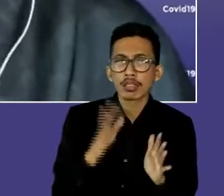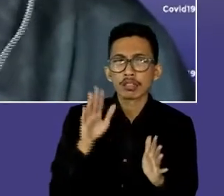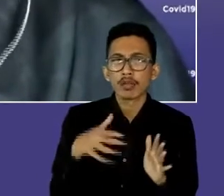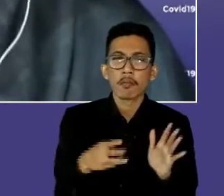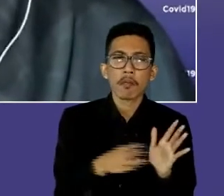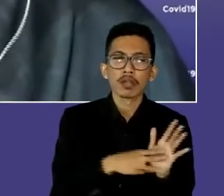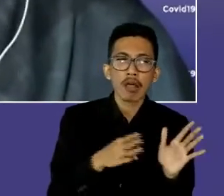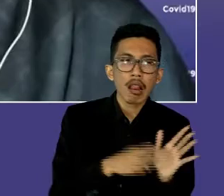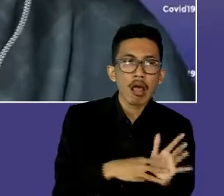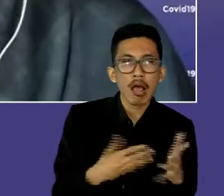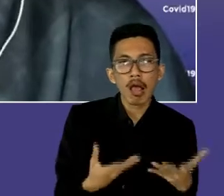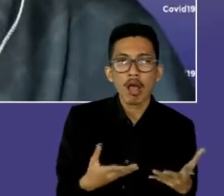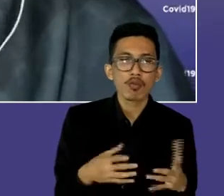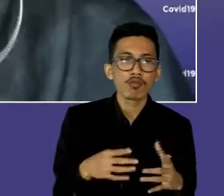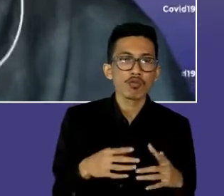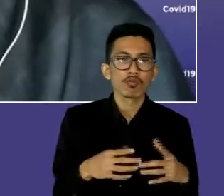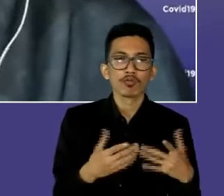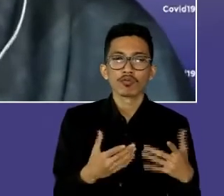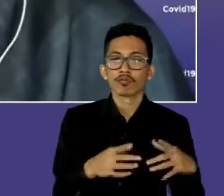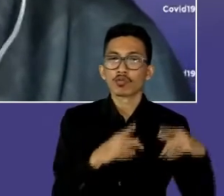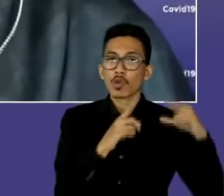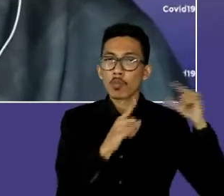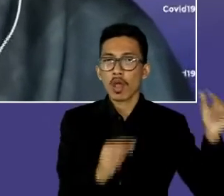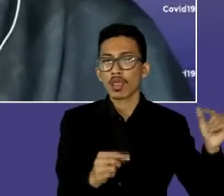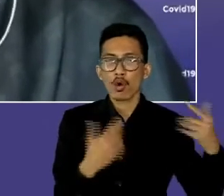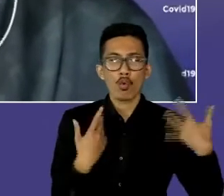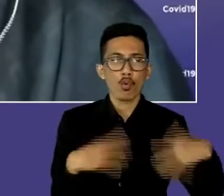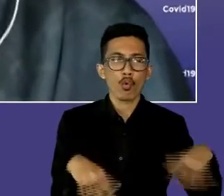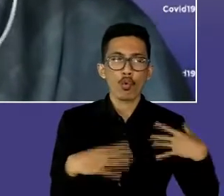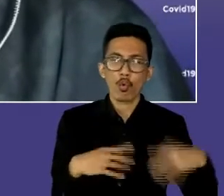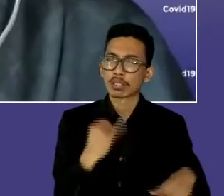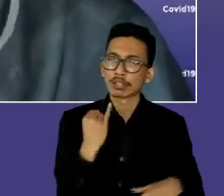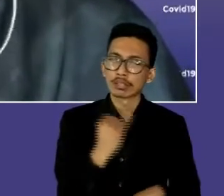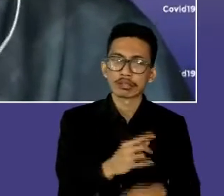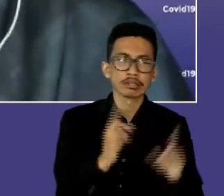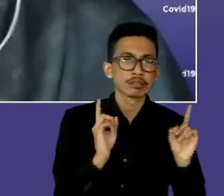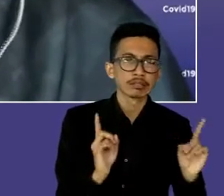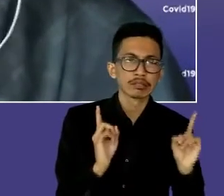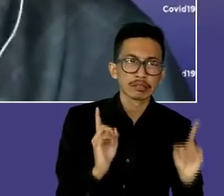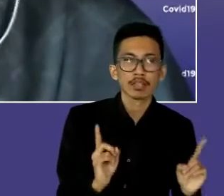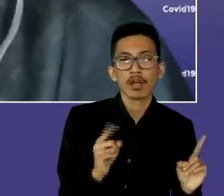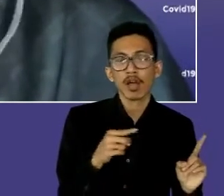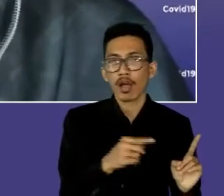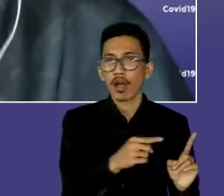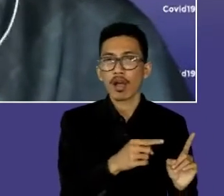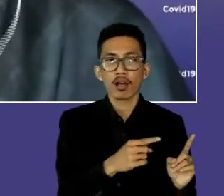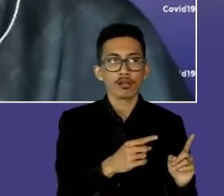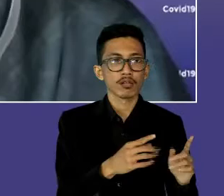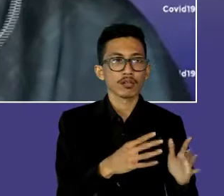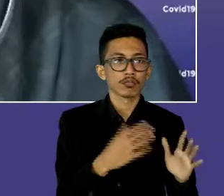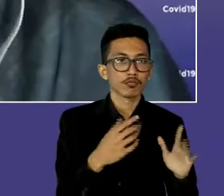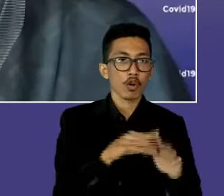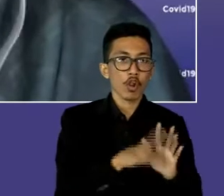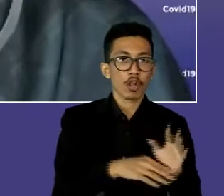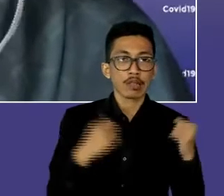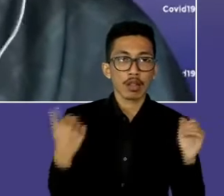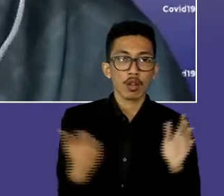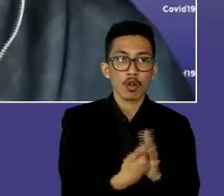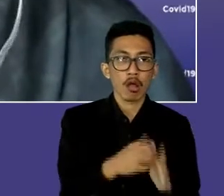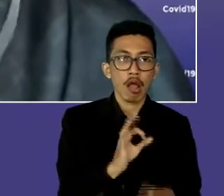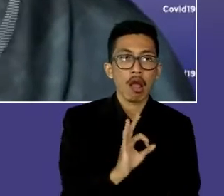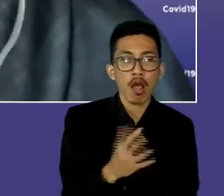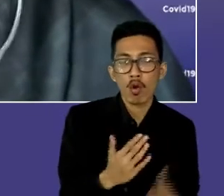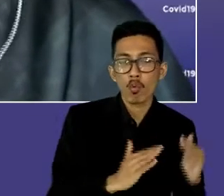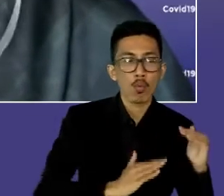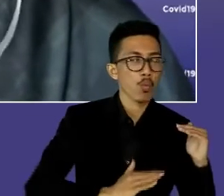mesti waspada ini di Pulau Sumatera, karena kemudian kepatuhannya, angka ketidakpatuhannya yang malah naik begitu. Jadi kalau misal